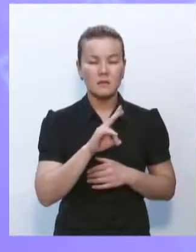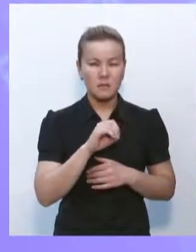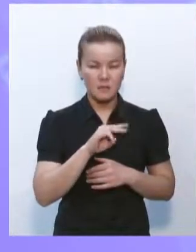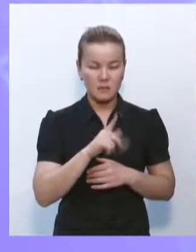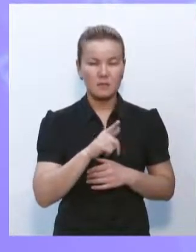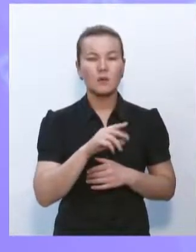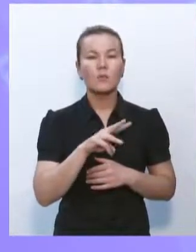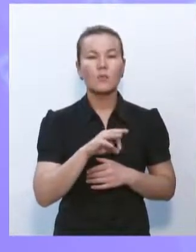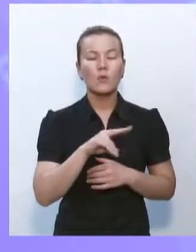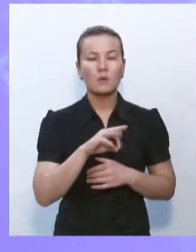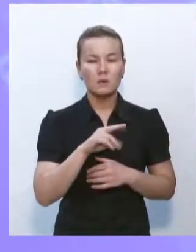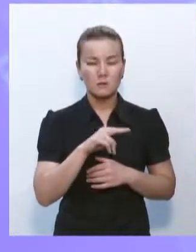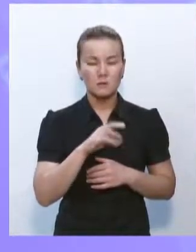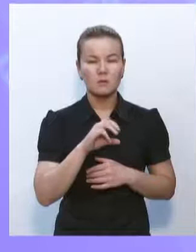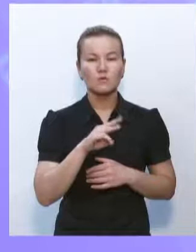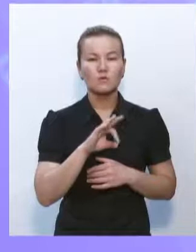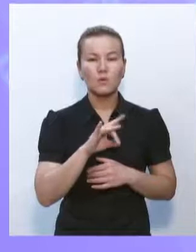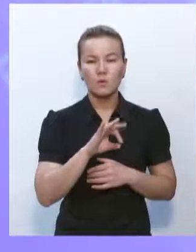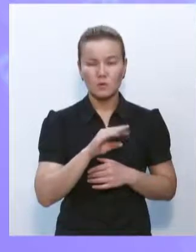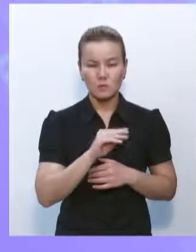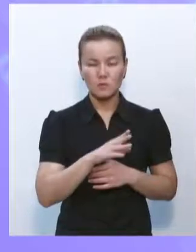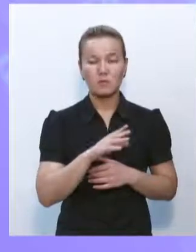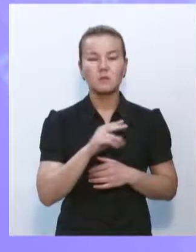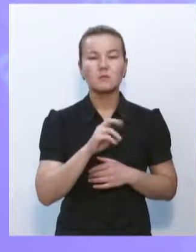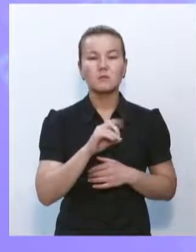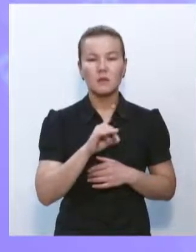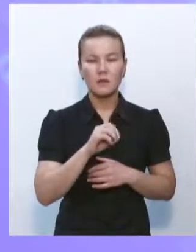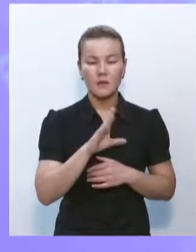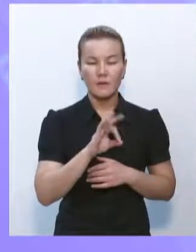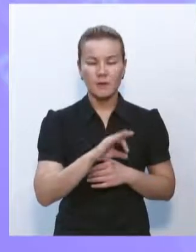зеленеть, молот, сторож, дерево,